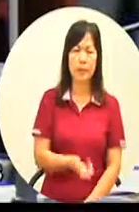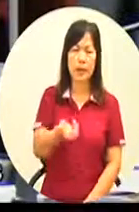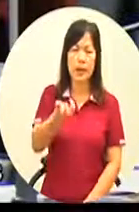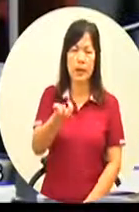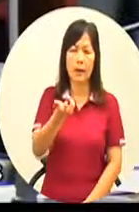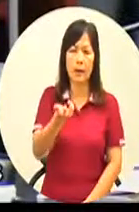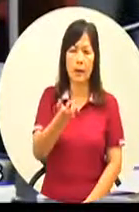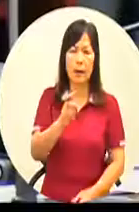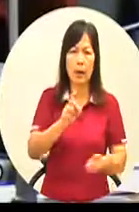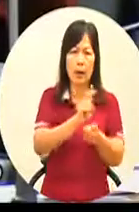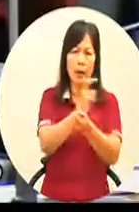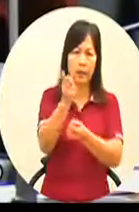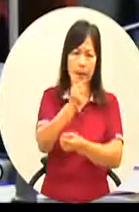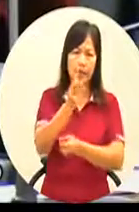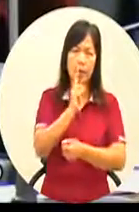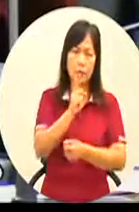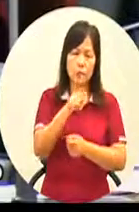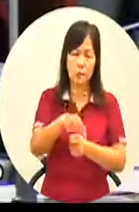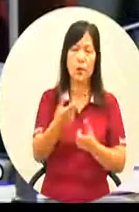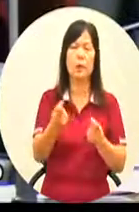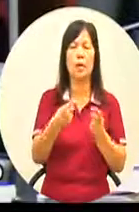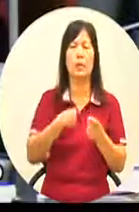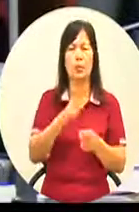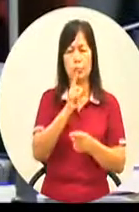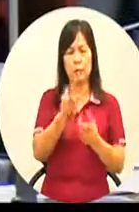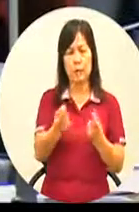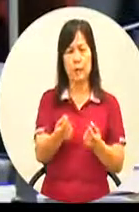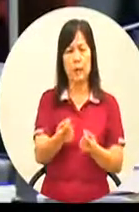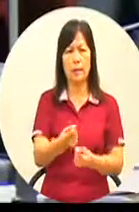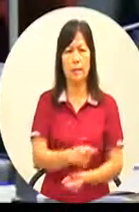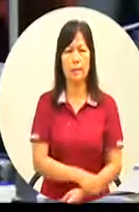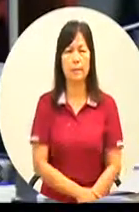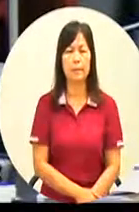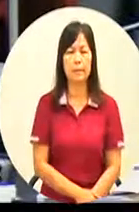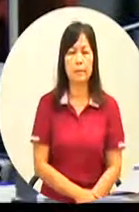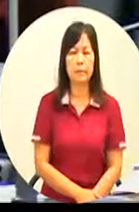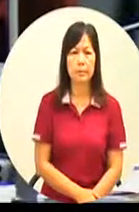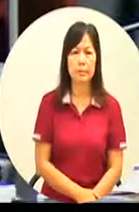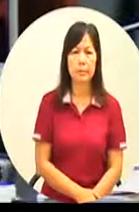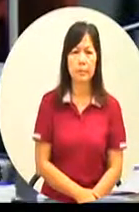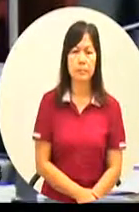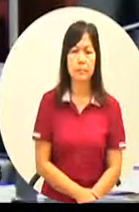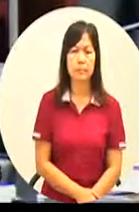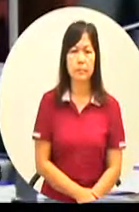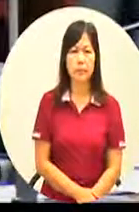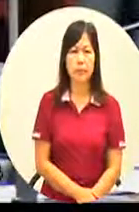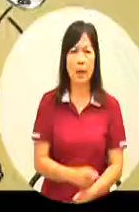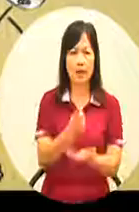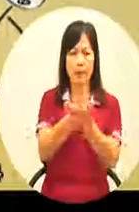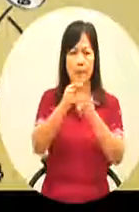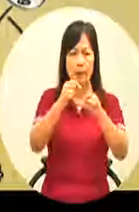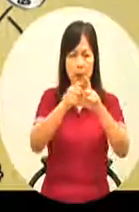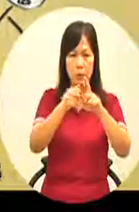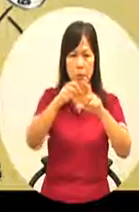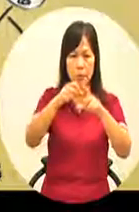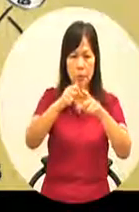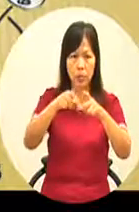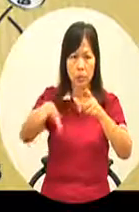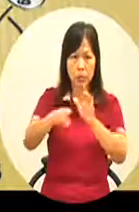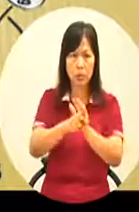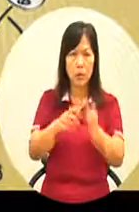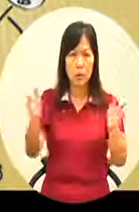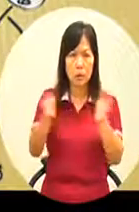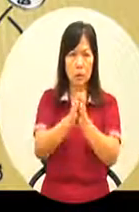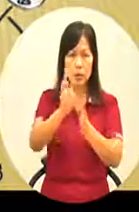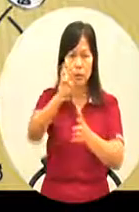啊林富宝议员在讲的嘛，是拄啊本身要讲的这个所在。即嘛哦，咱各区公所吼，真正38个